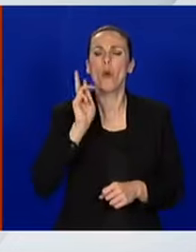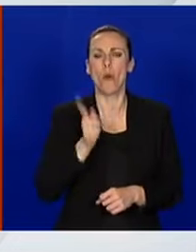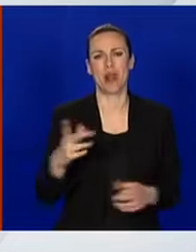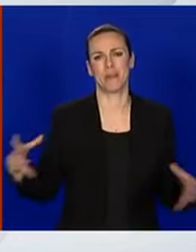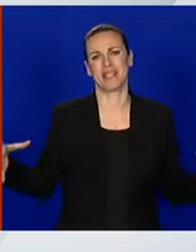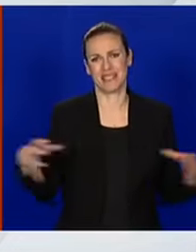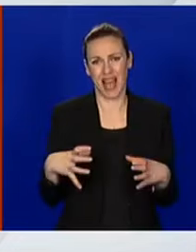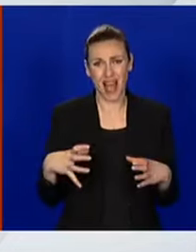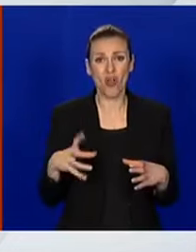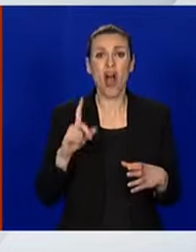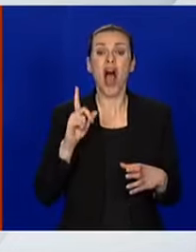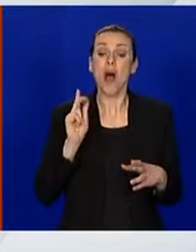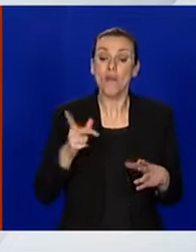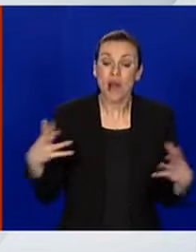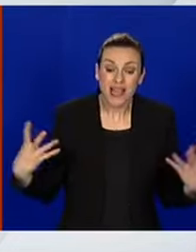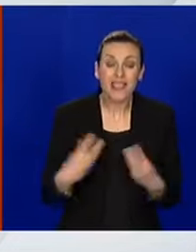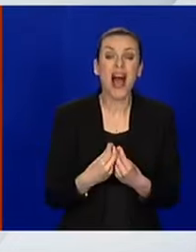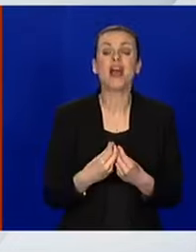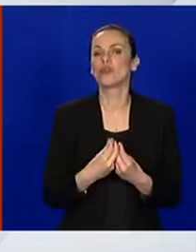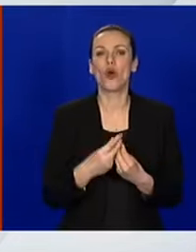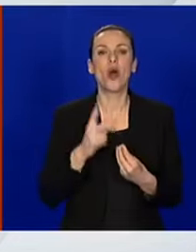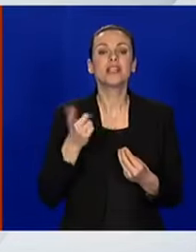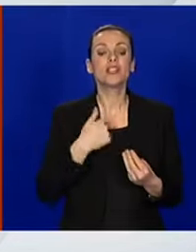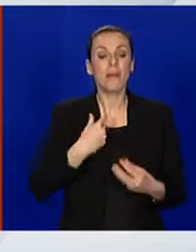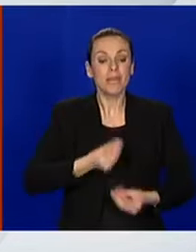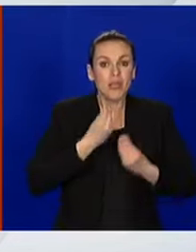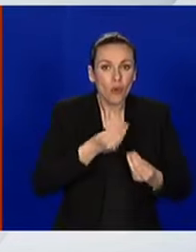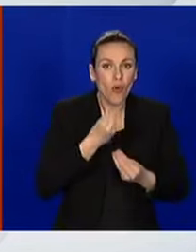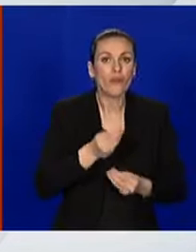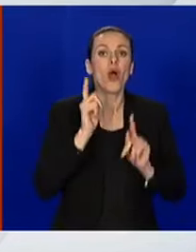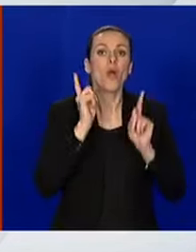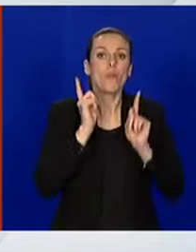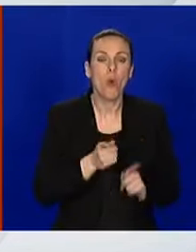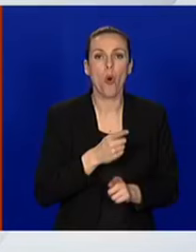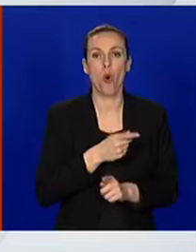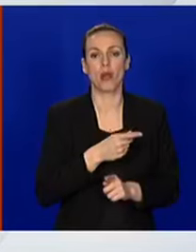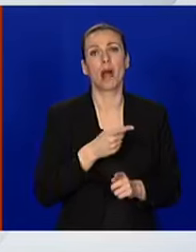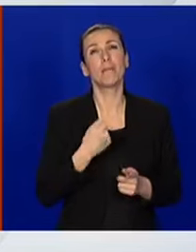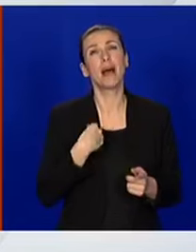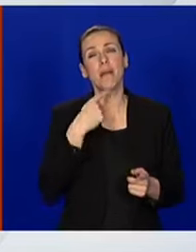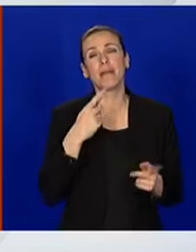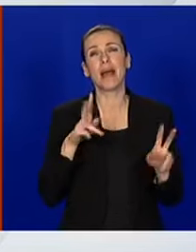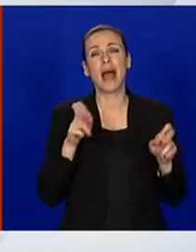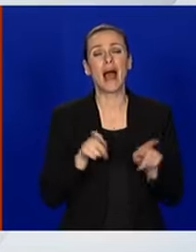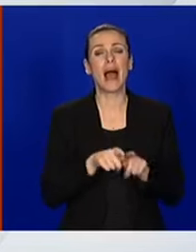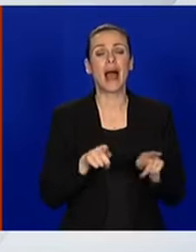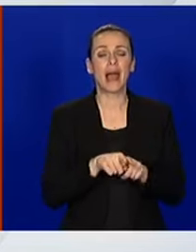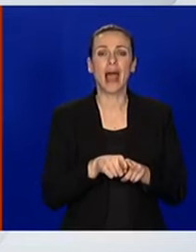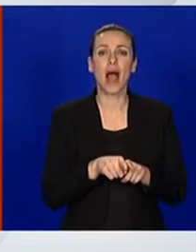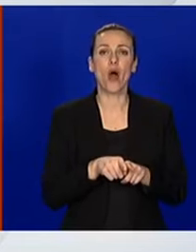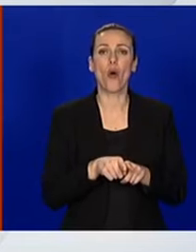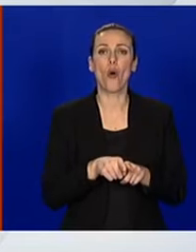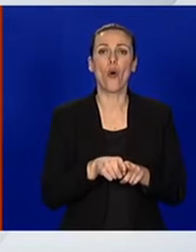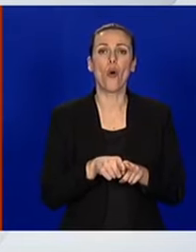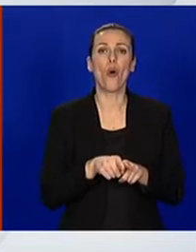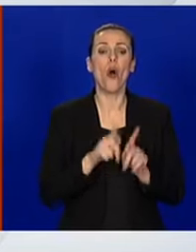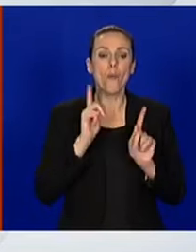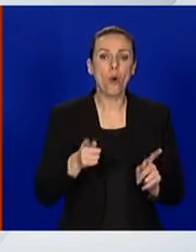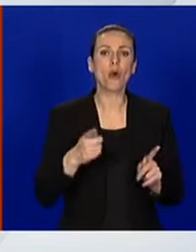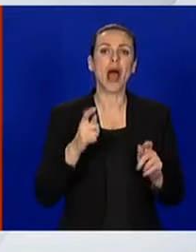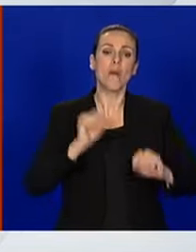da bi uspjeli zajedno, onda sve ono što mi govorimo mora postati, ja bih kazao, na neki način refleks